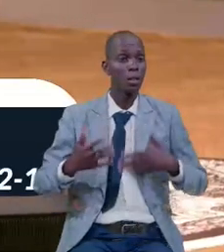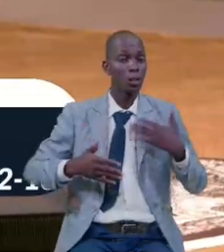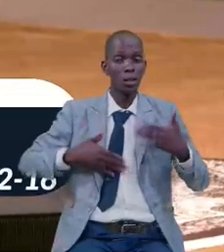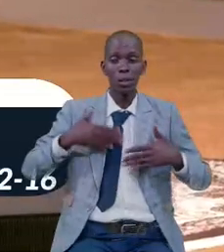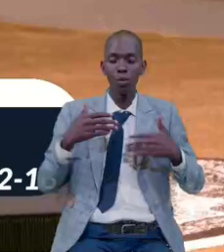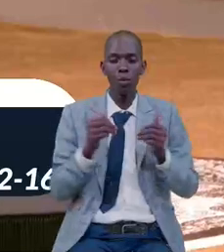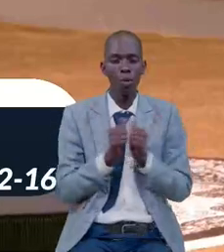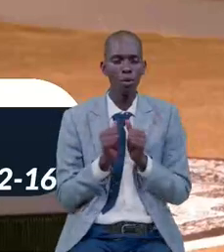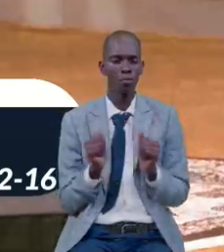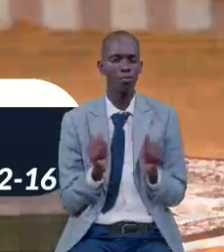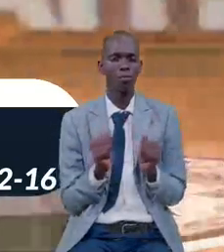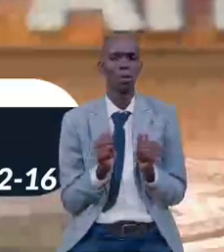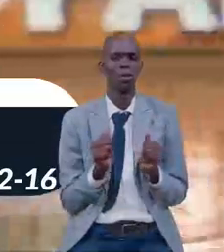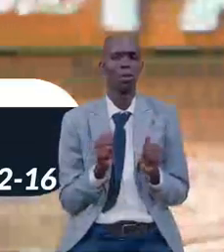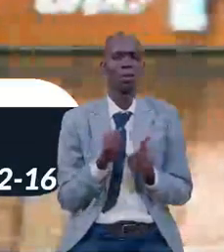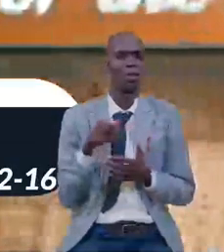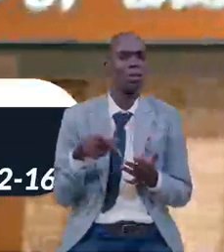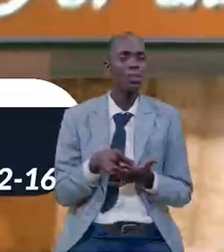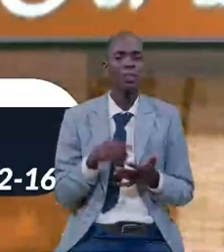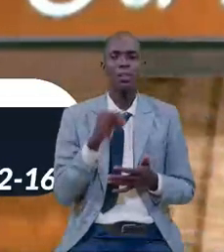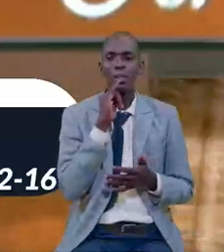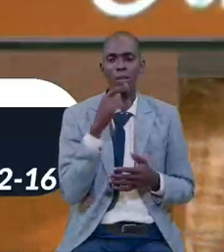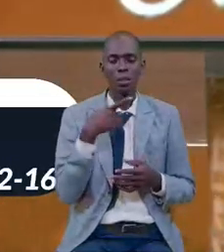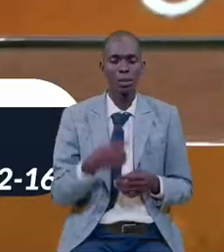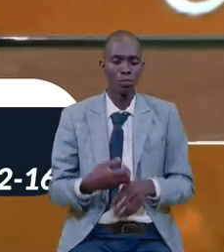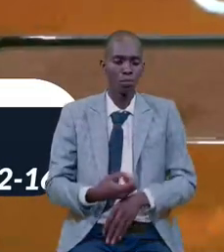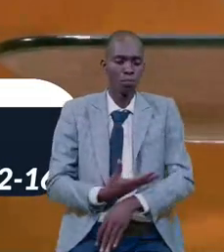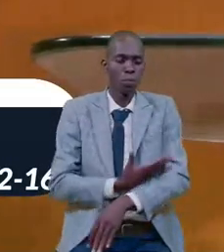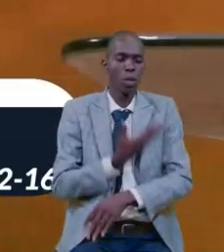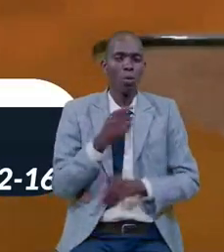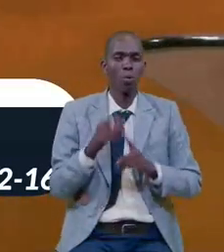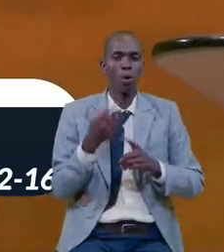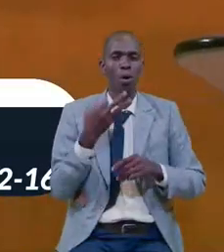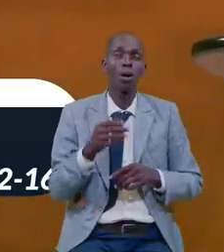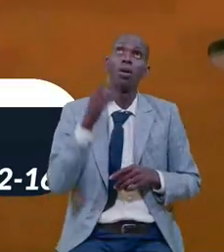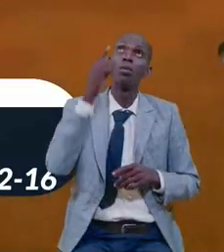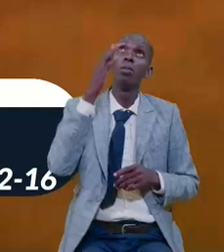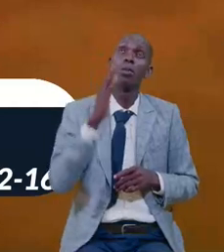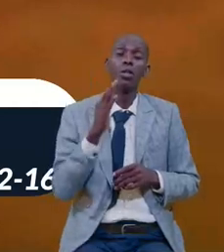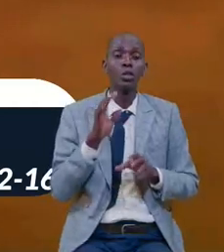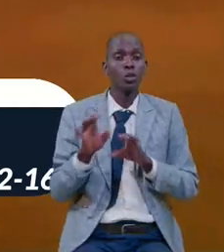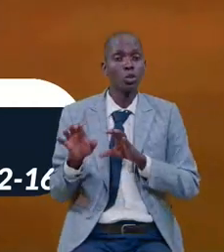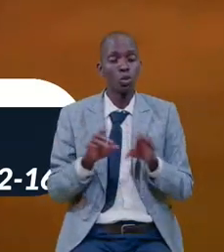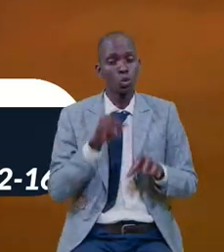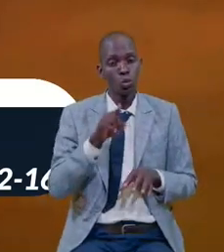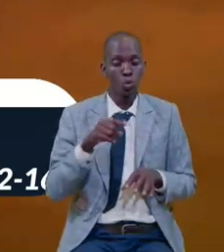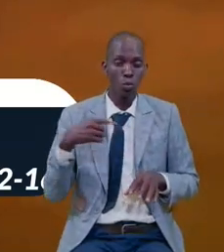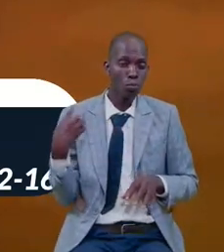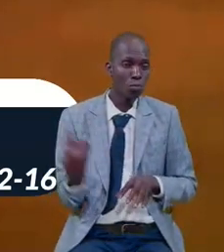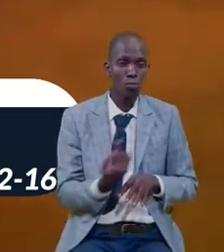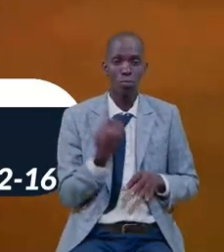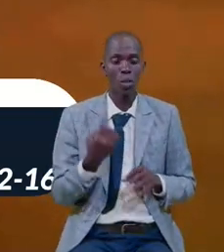Réussissez-vous avec tremblement. Voici la parole inspirée de Dieu. Est-ce que vous